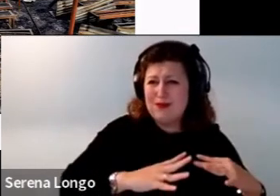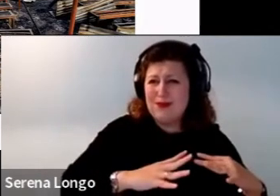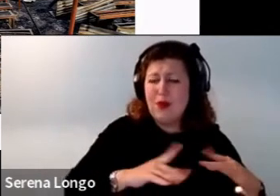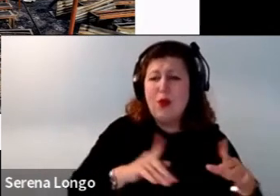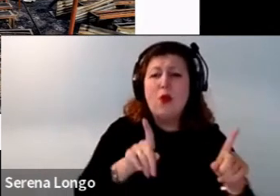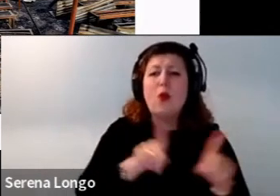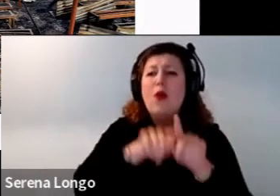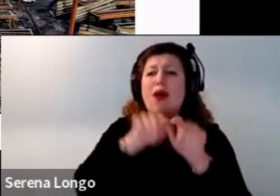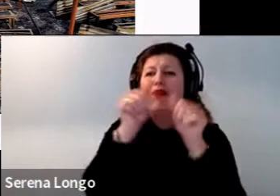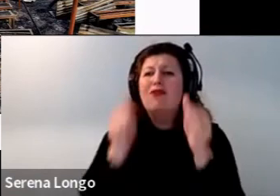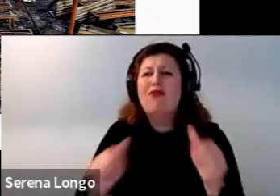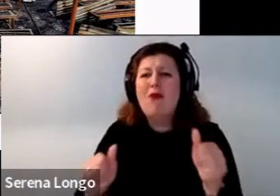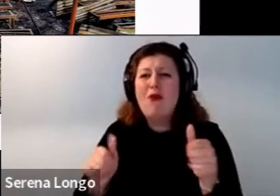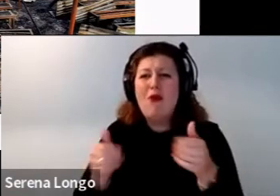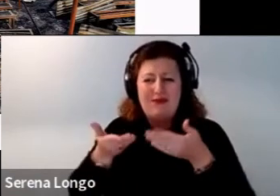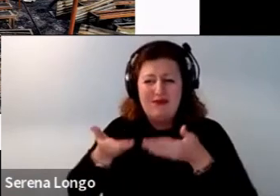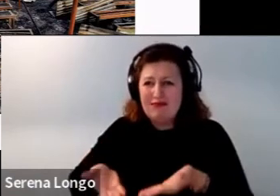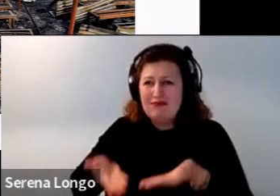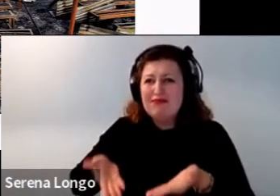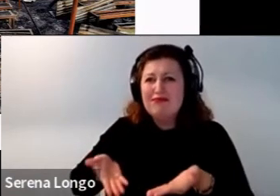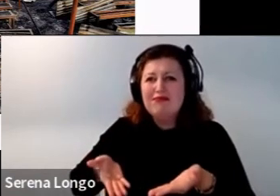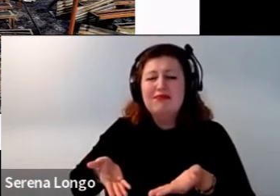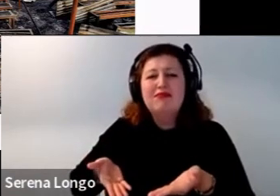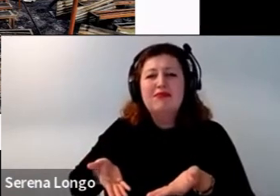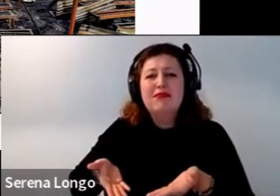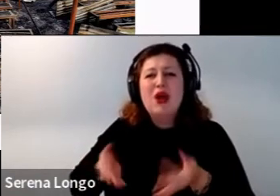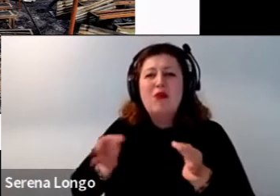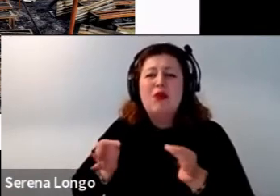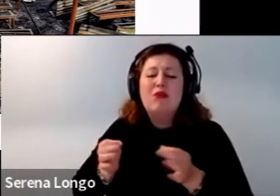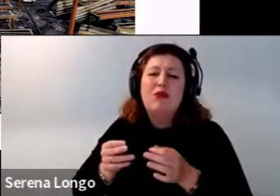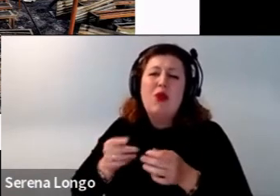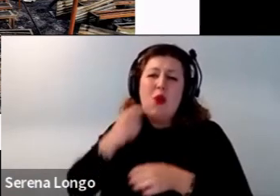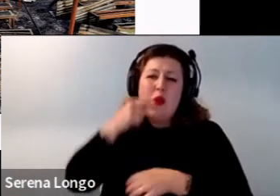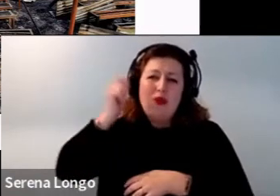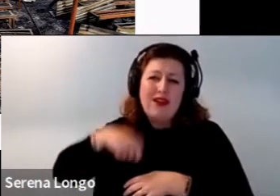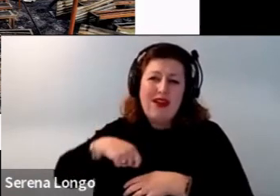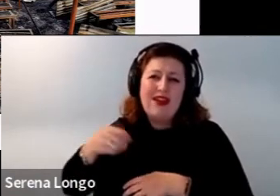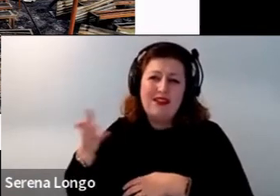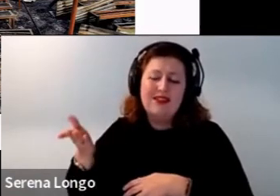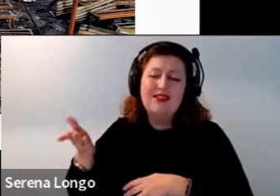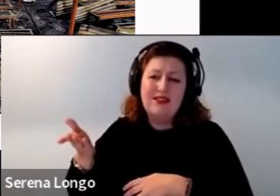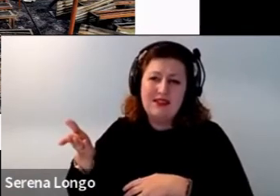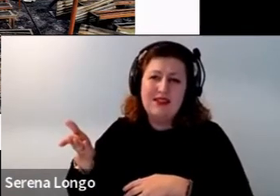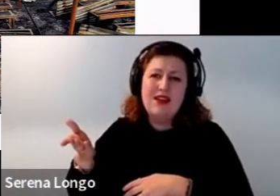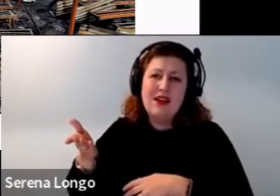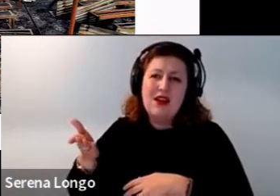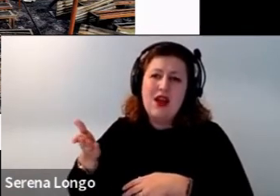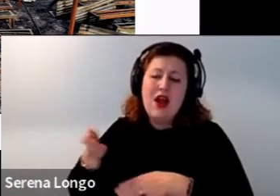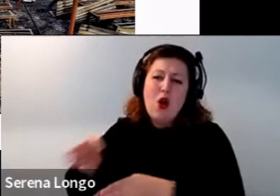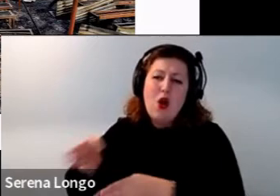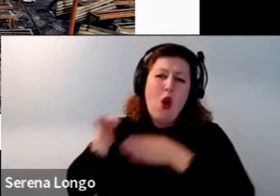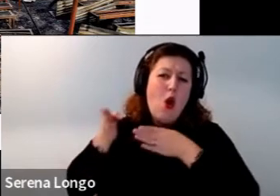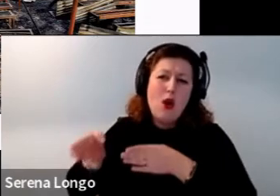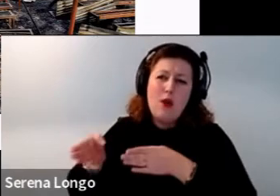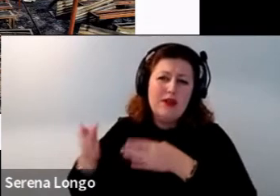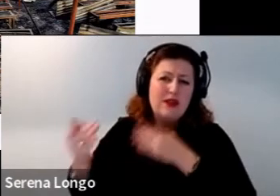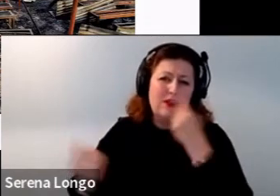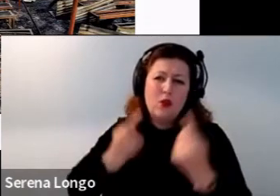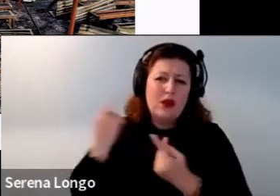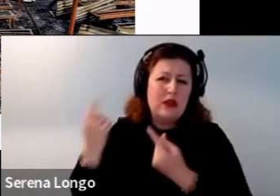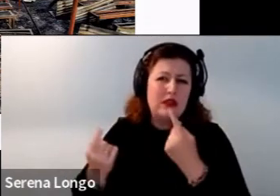alla situazione attuale che sta passando un paese come l'Ucraina, colpendo inevitabilmente